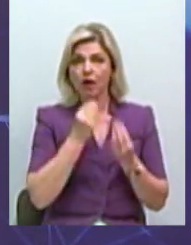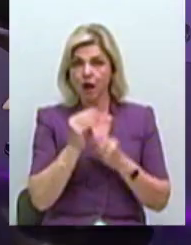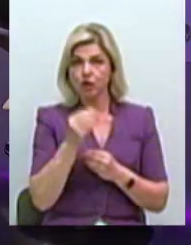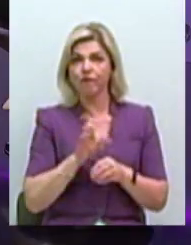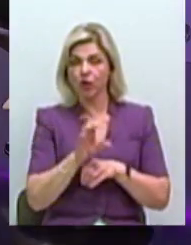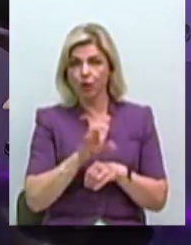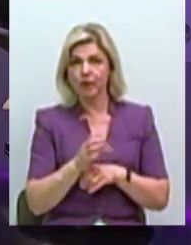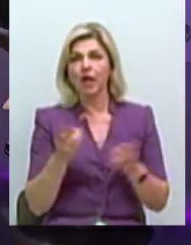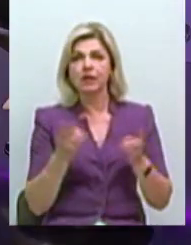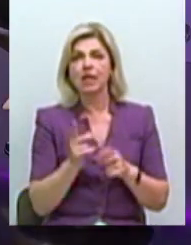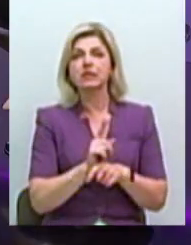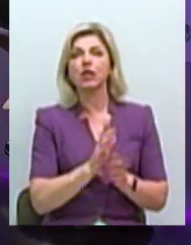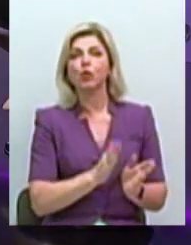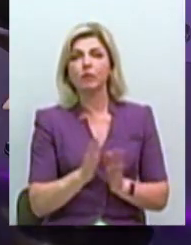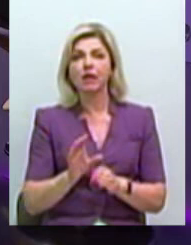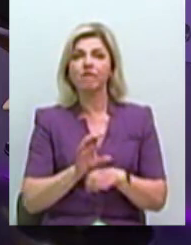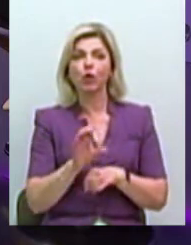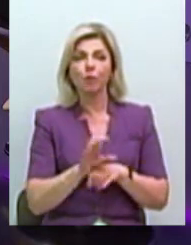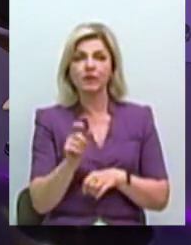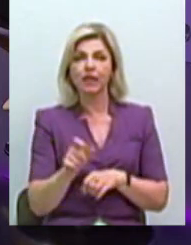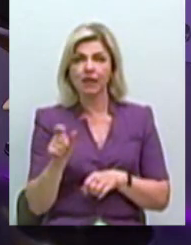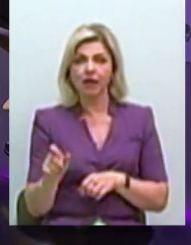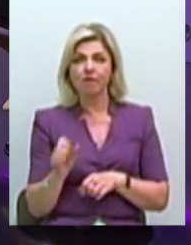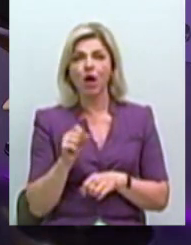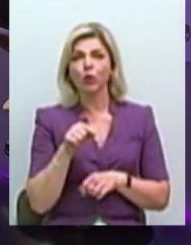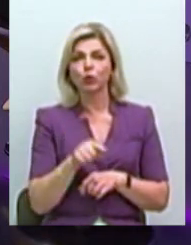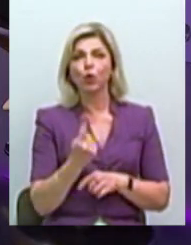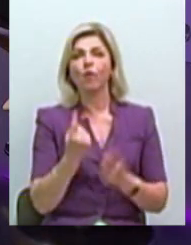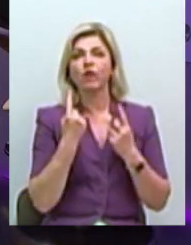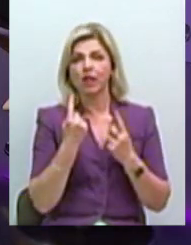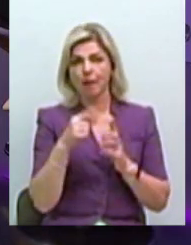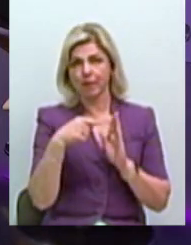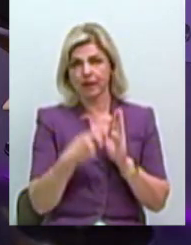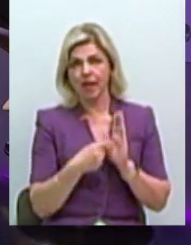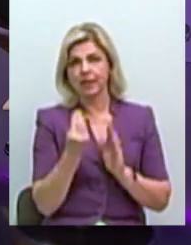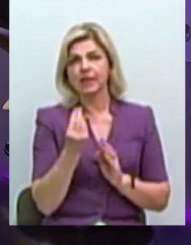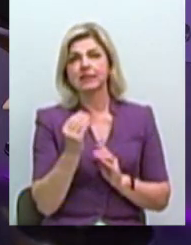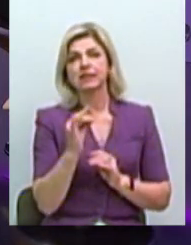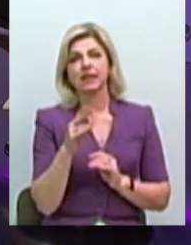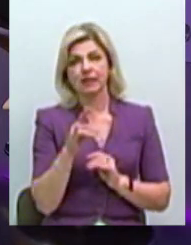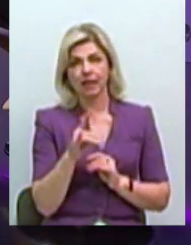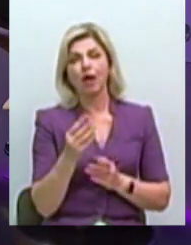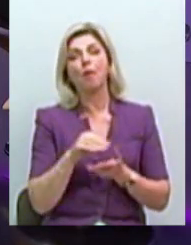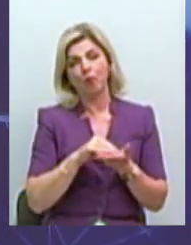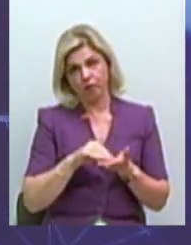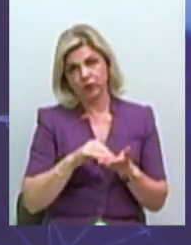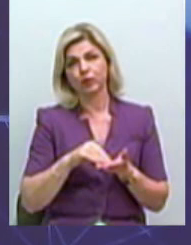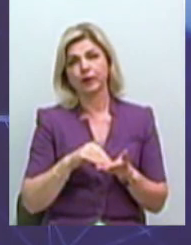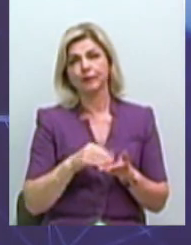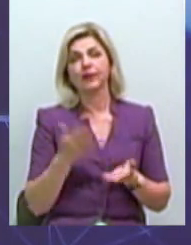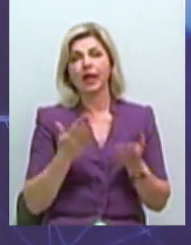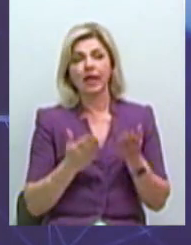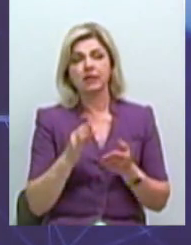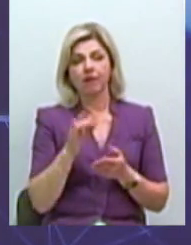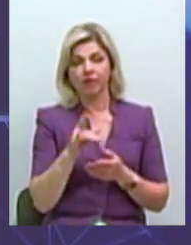певним чином стимулювати виробників. Але все ж таки тут велике питання ціни. Ще раз наголошую, якщо ви